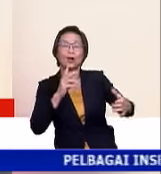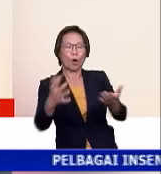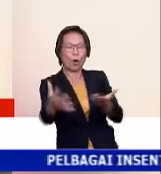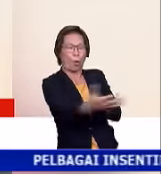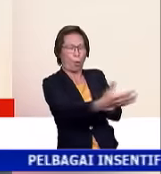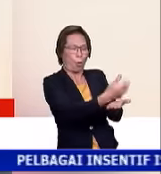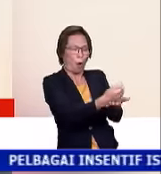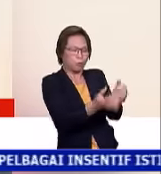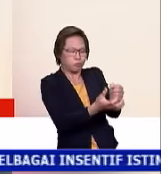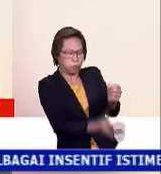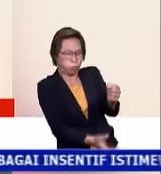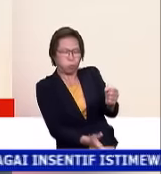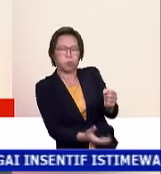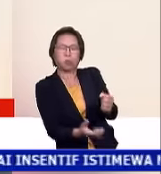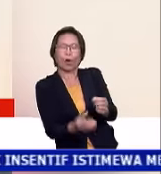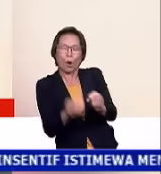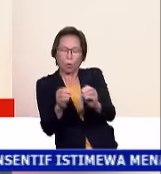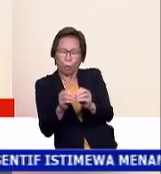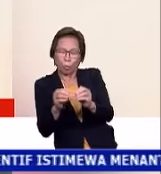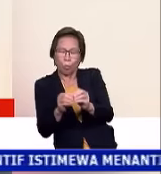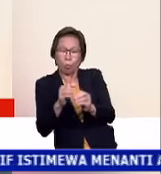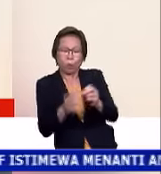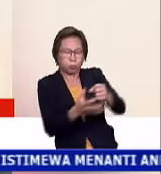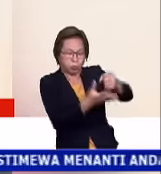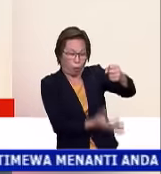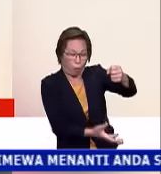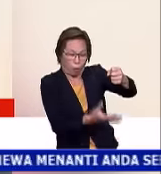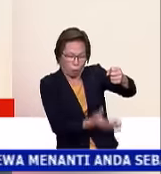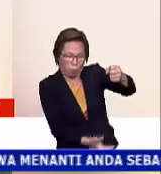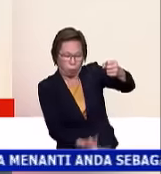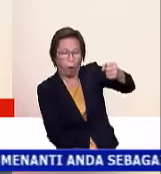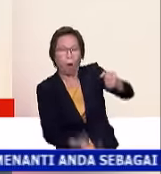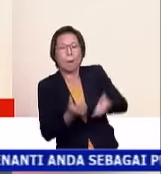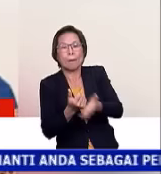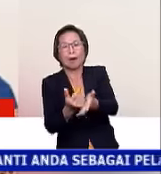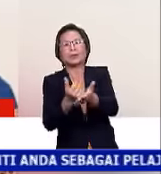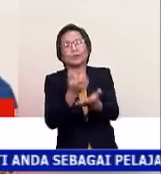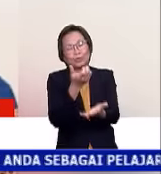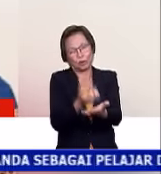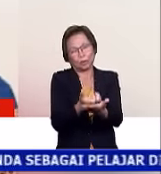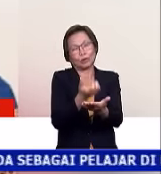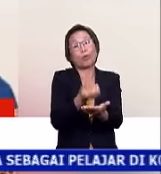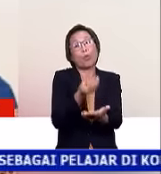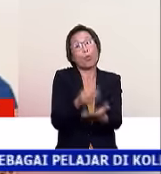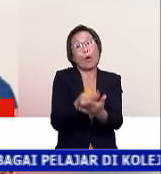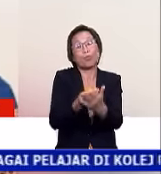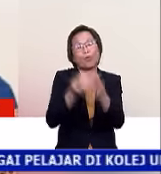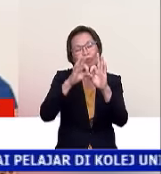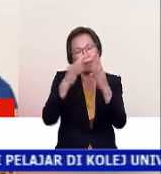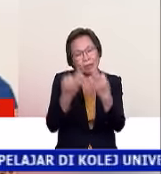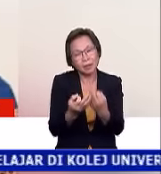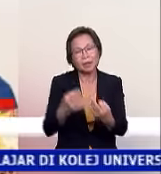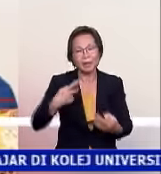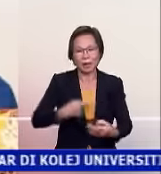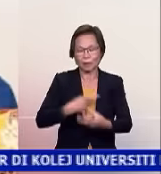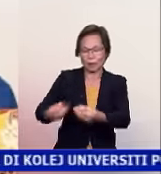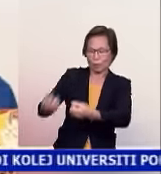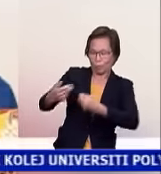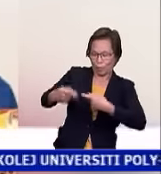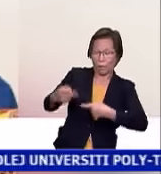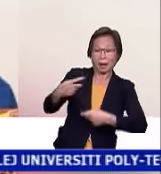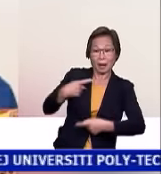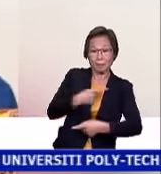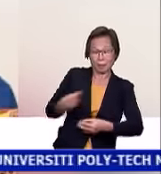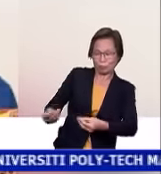lah, bertambah lah, untuk membantu ekonomi keluarga. Kami diberi peluang dan